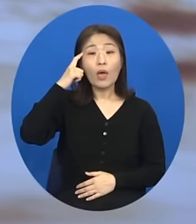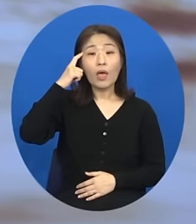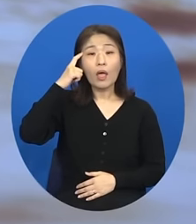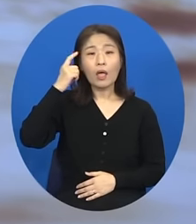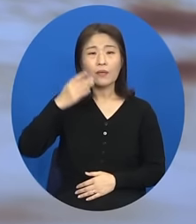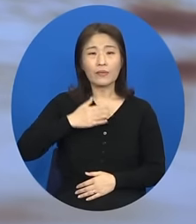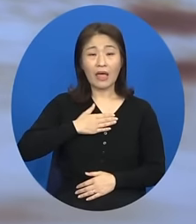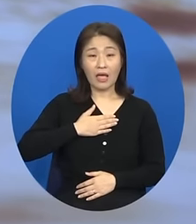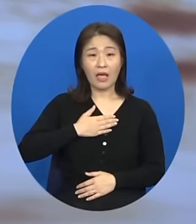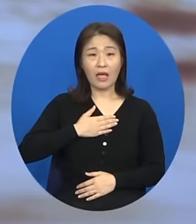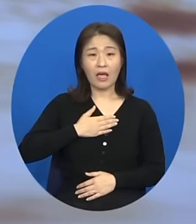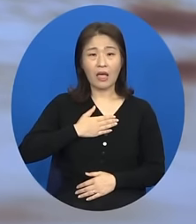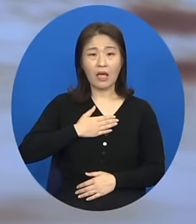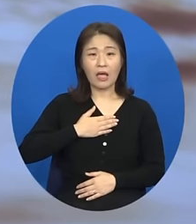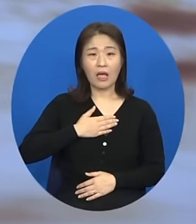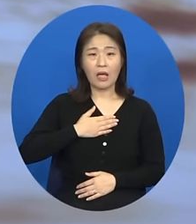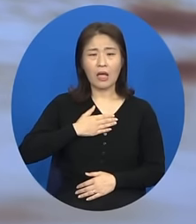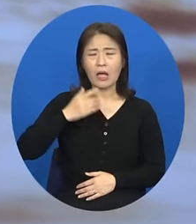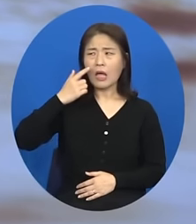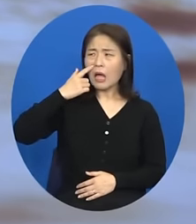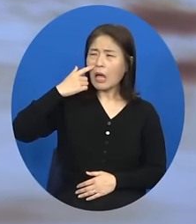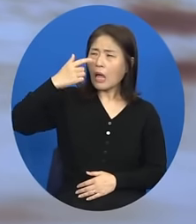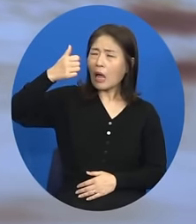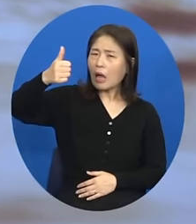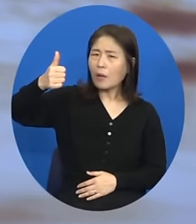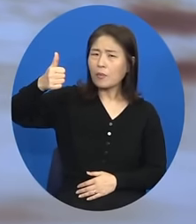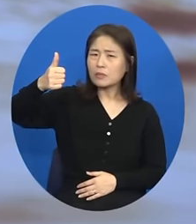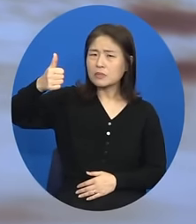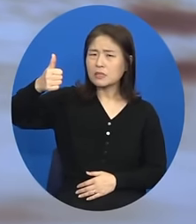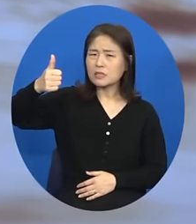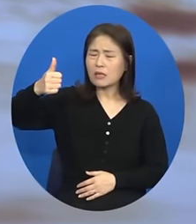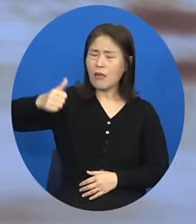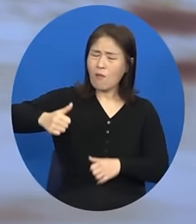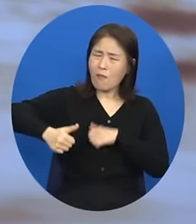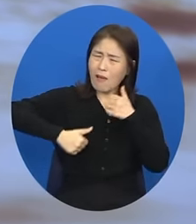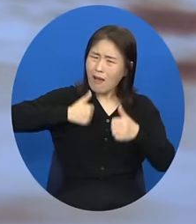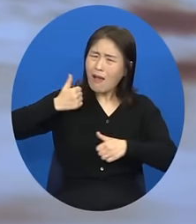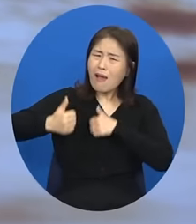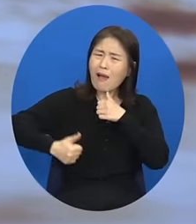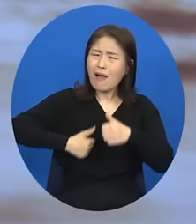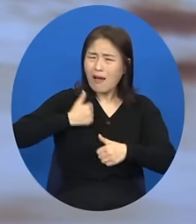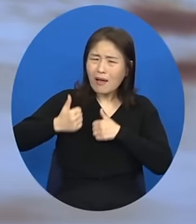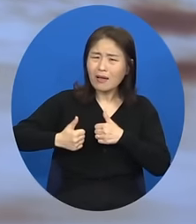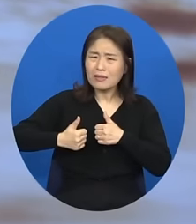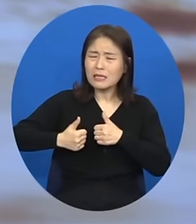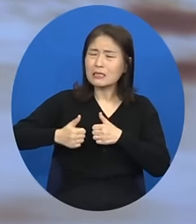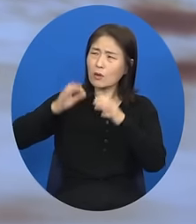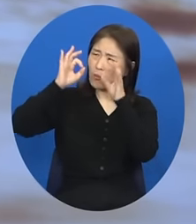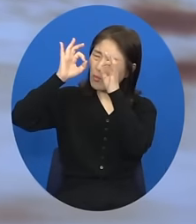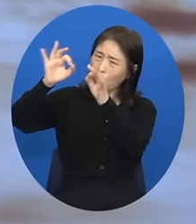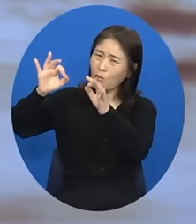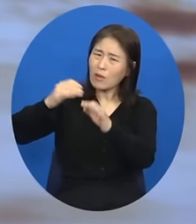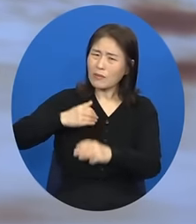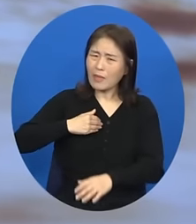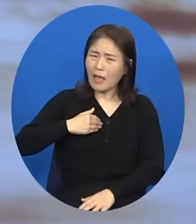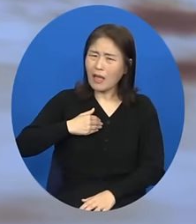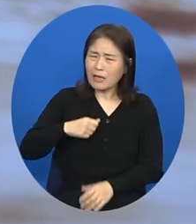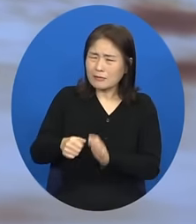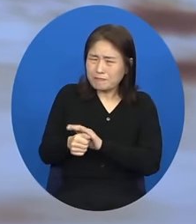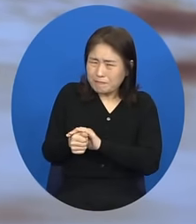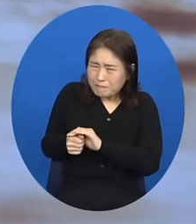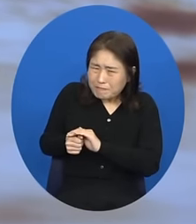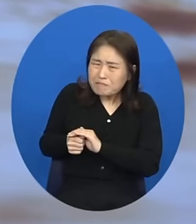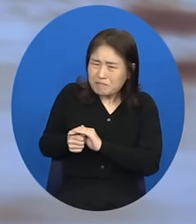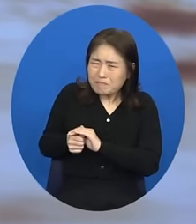어린 시절 혈기 많은 아버지의 영향이 컸기 때문입니다. 아버지는요, 주로 갑자기 화를